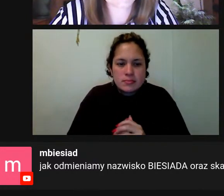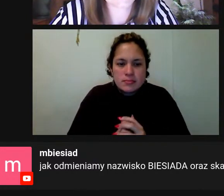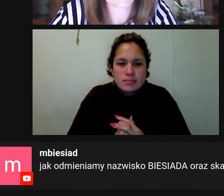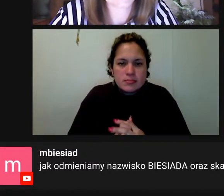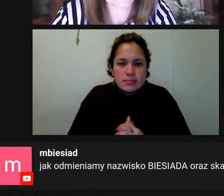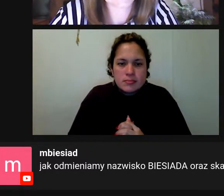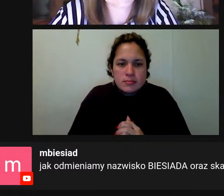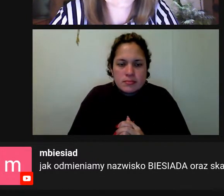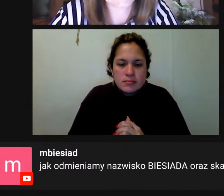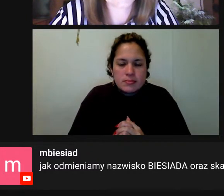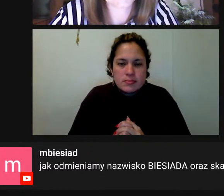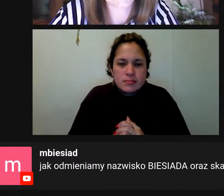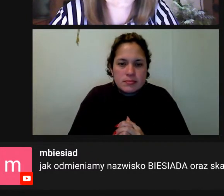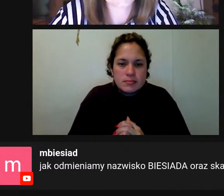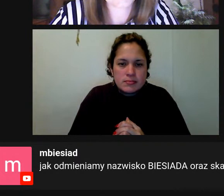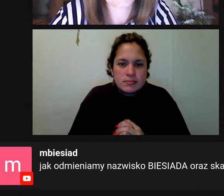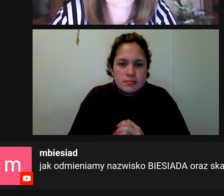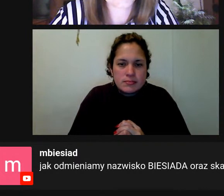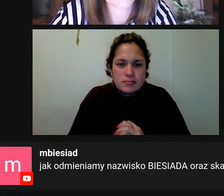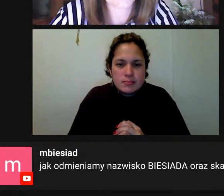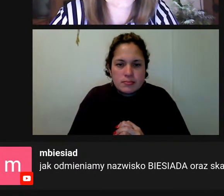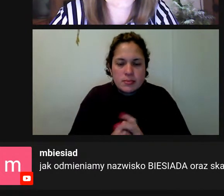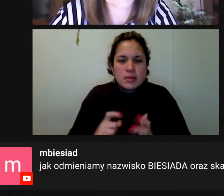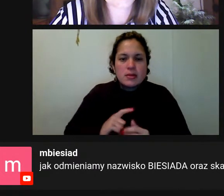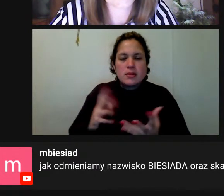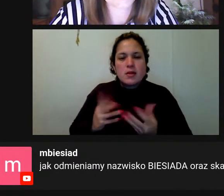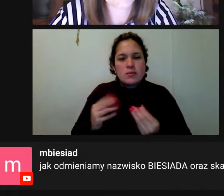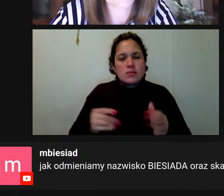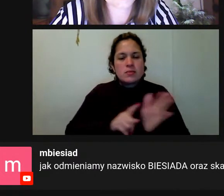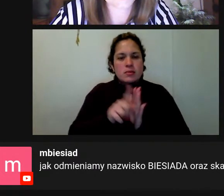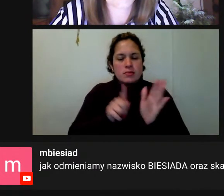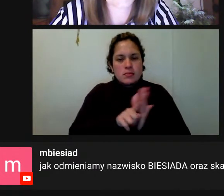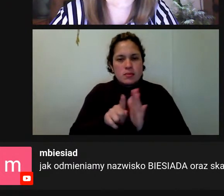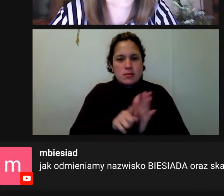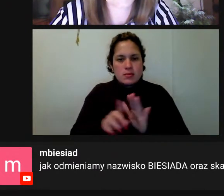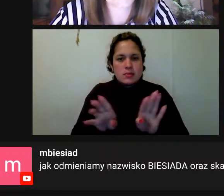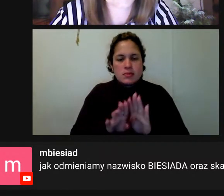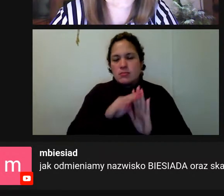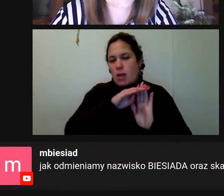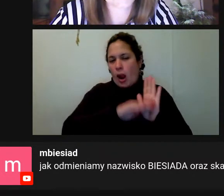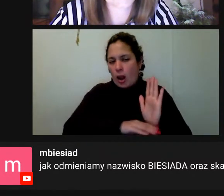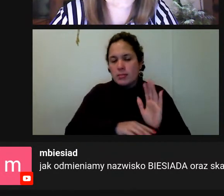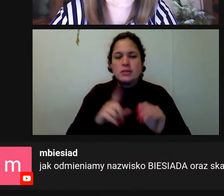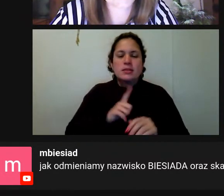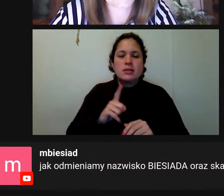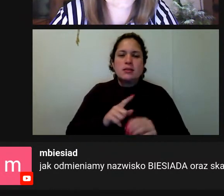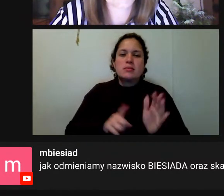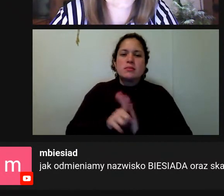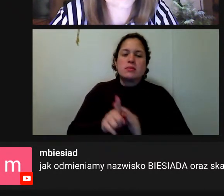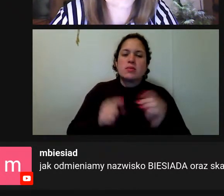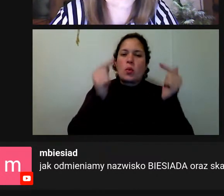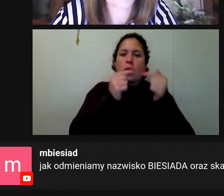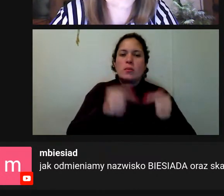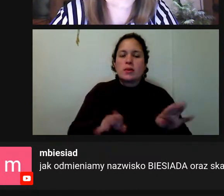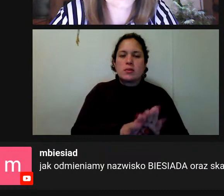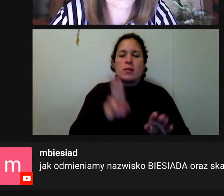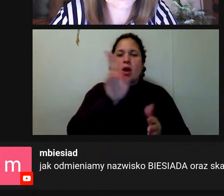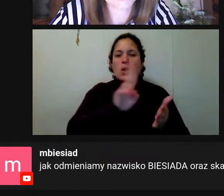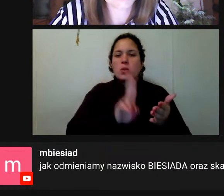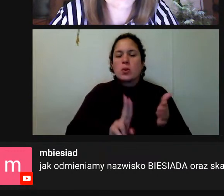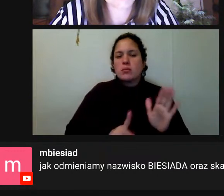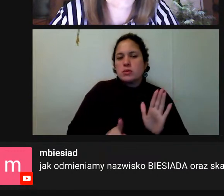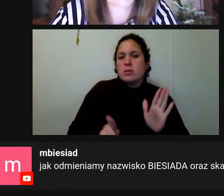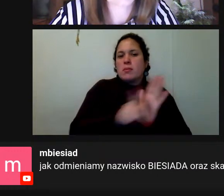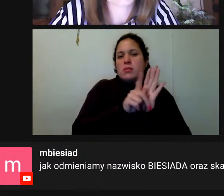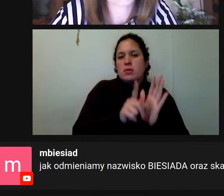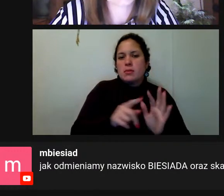pytań. Temos muitas perguntas. Perguntas principalmente relacionadas com nomes específicos.